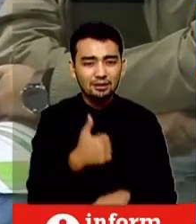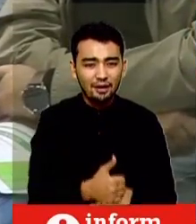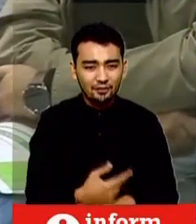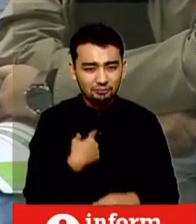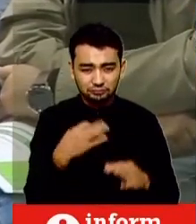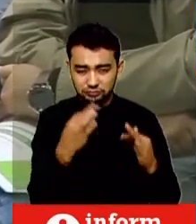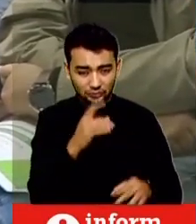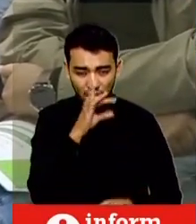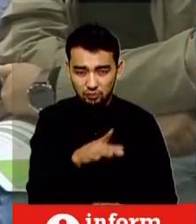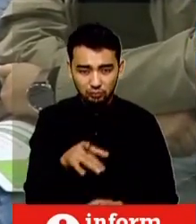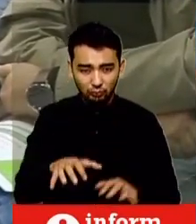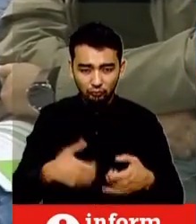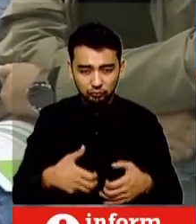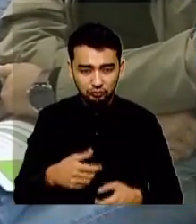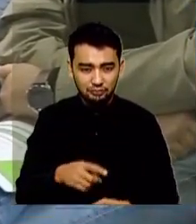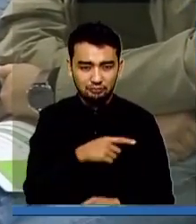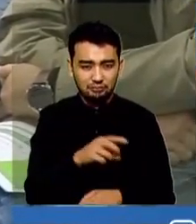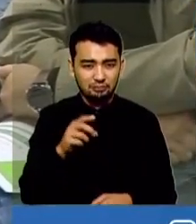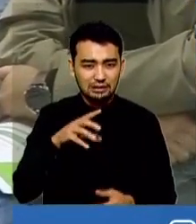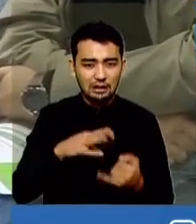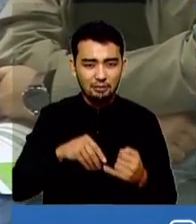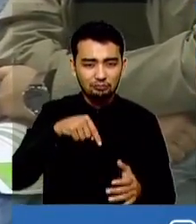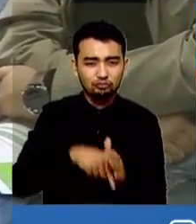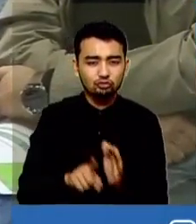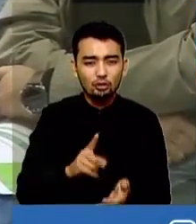допустить туда. Чтобы вы вообще не знали, что там под землей.